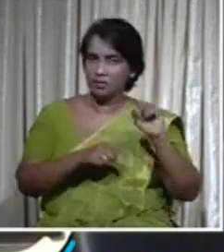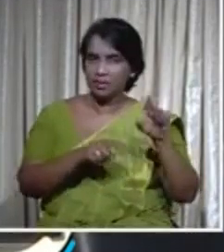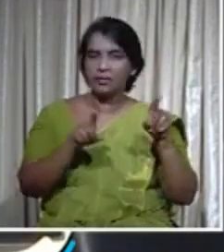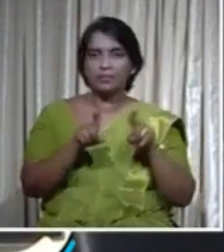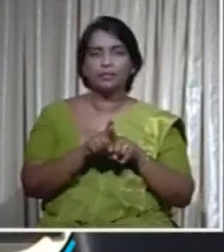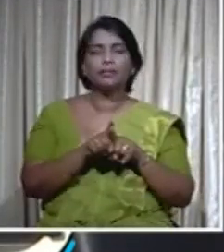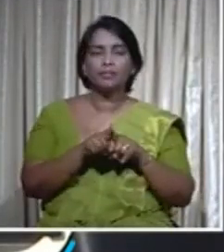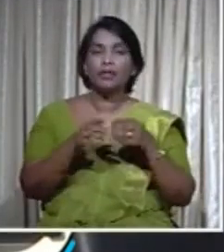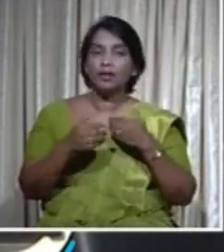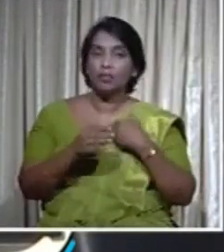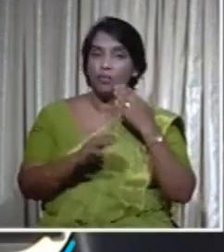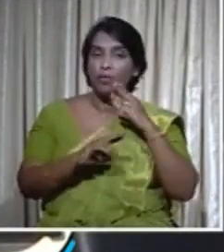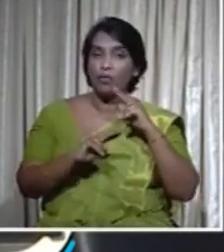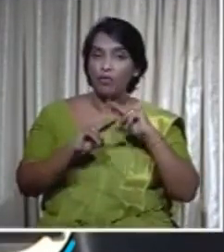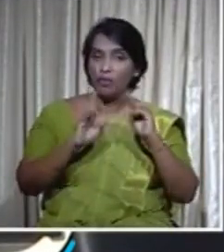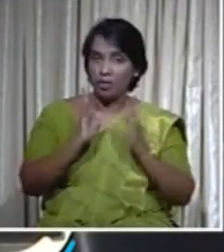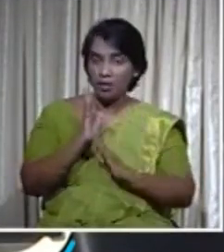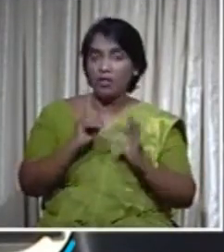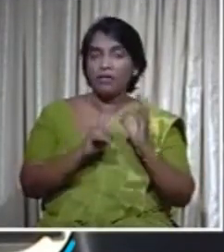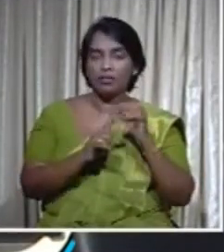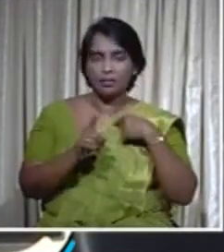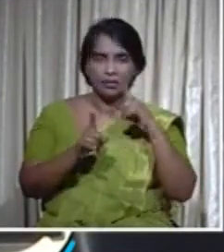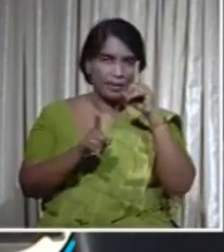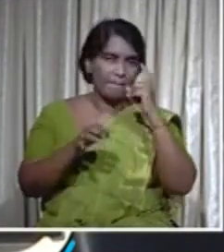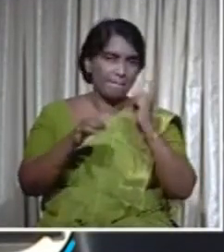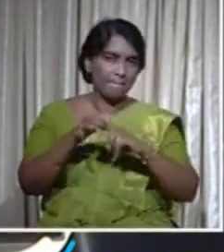मीवर अमचर मुख्य